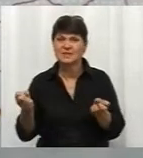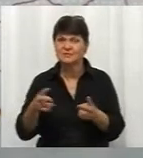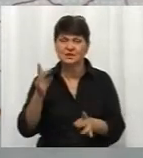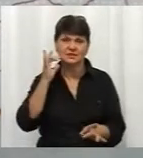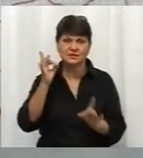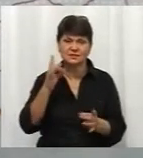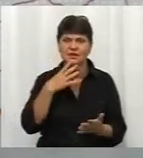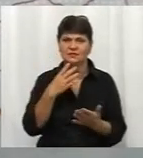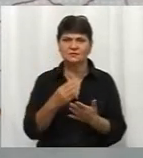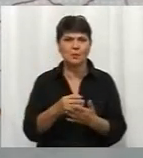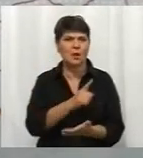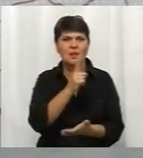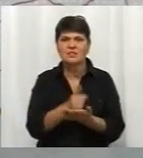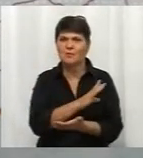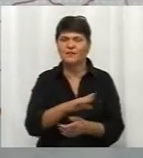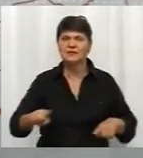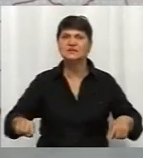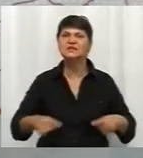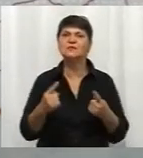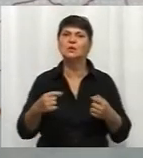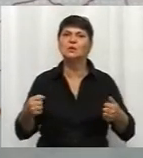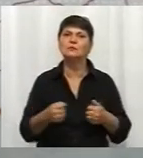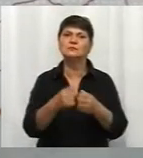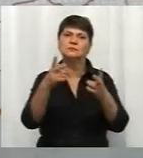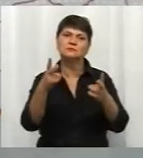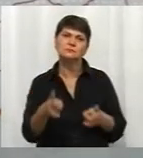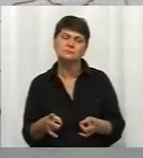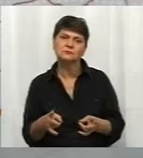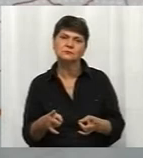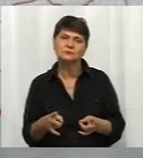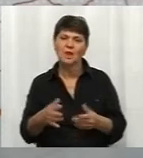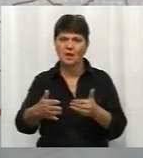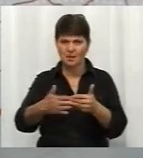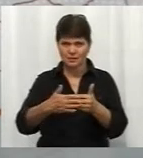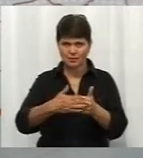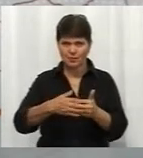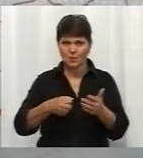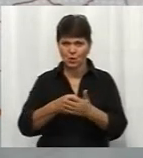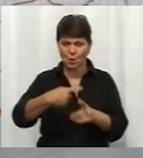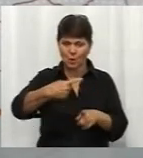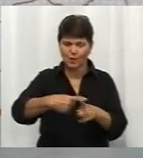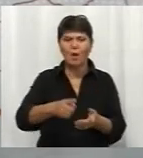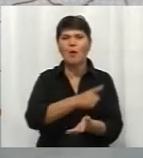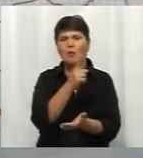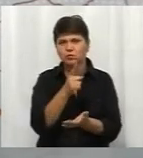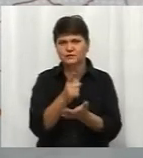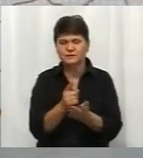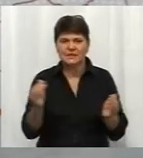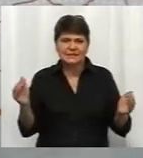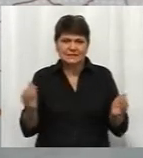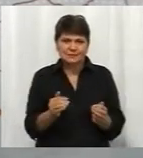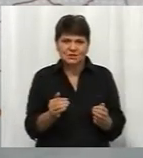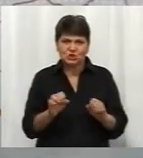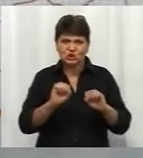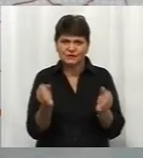водій своїми діями не повинен створювати дорожньо-транспортну пригоду. Тобто, наближаючись до перехрестя, в обов'язковому випадку зменшити швидкість, у